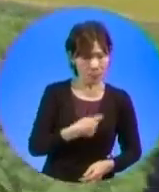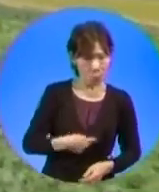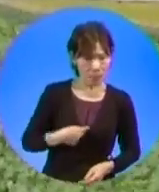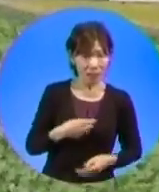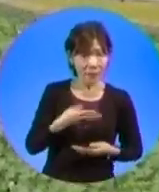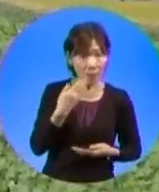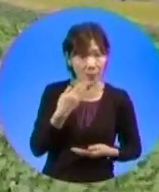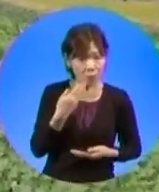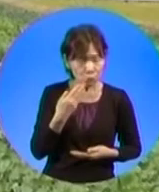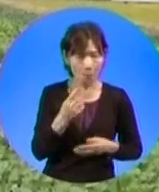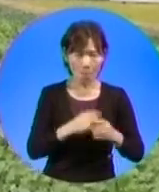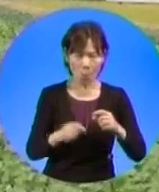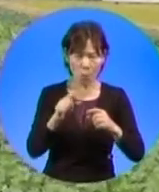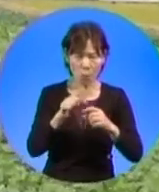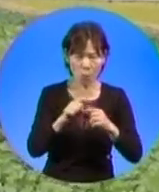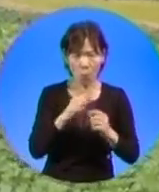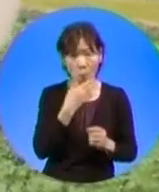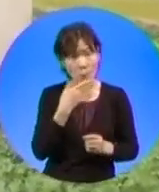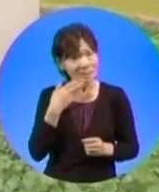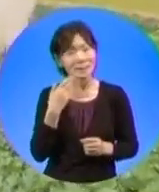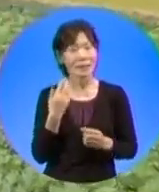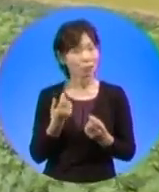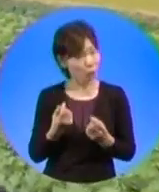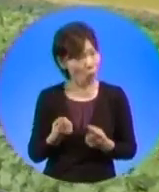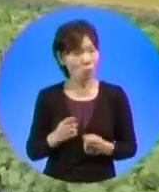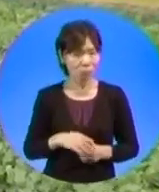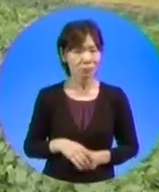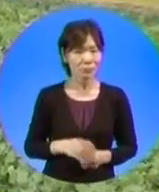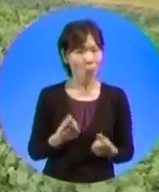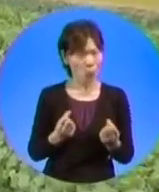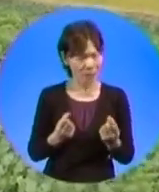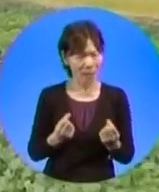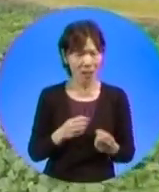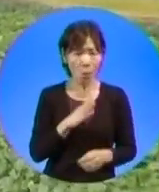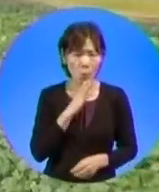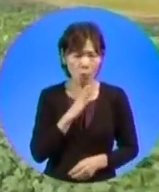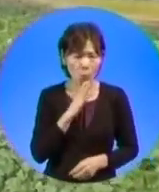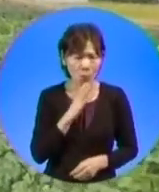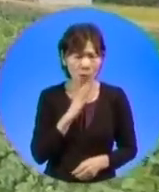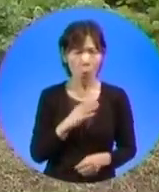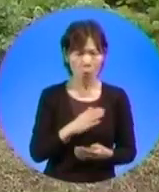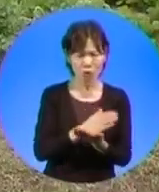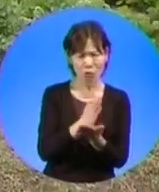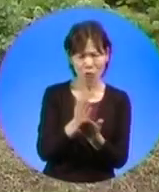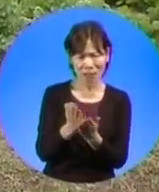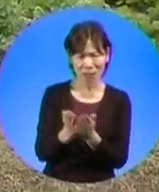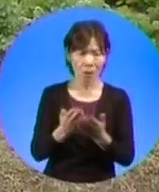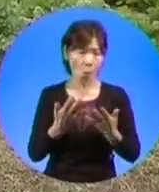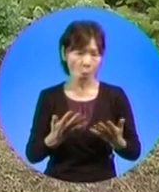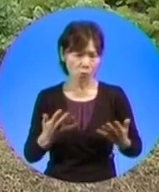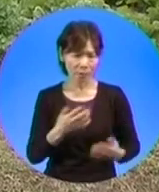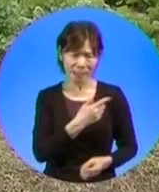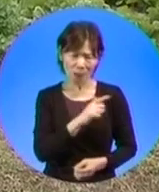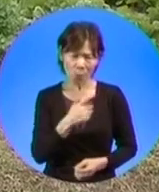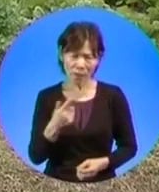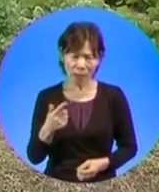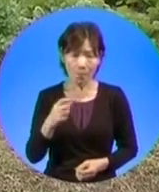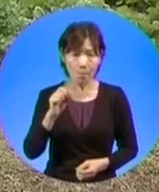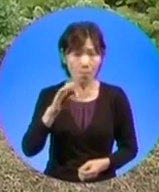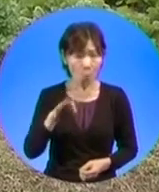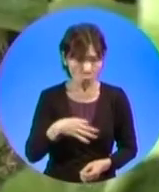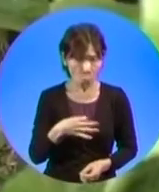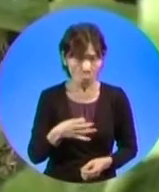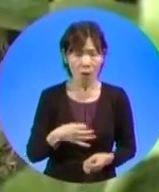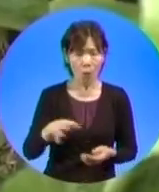た一味違いますわ。自分で、 そうですね、 うん、収穫したっていうね、気持ちでね、食べはってもまた余計美味しくな